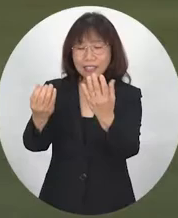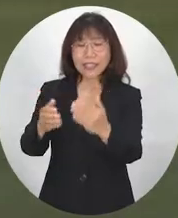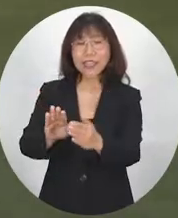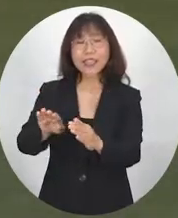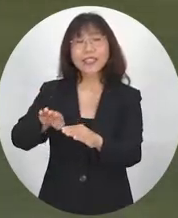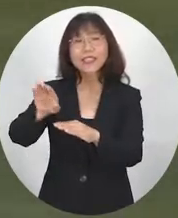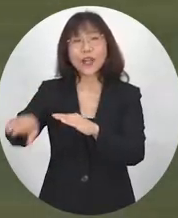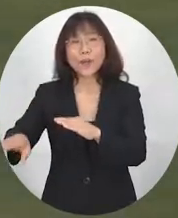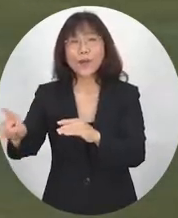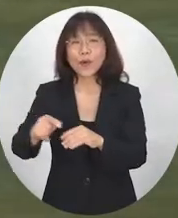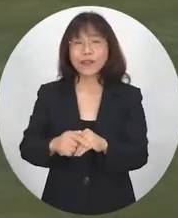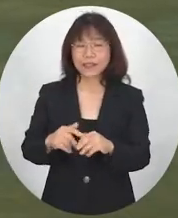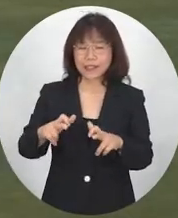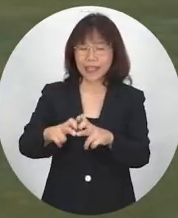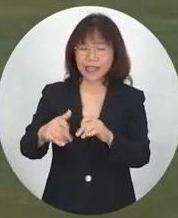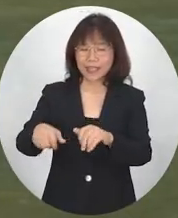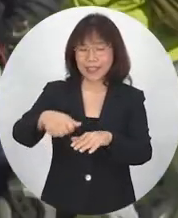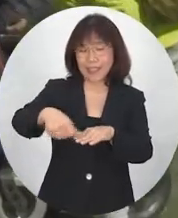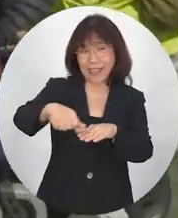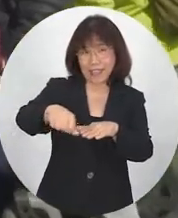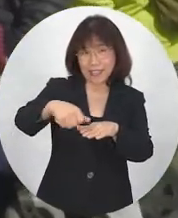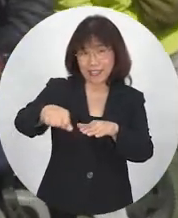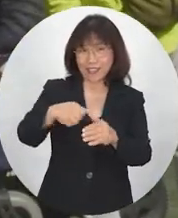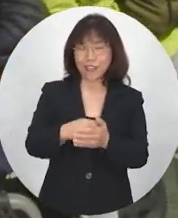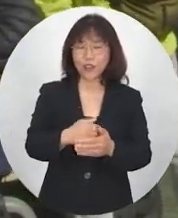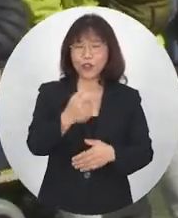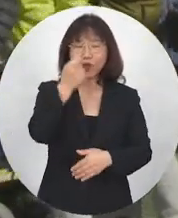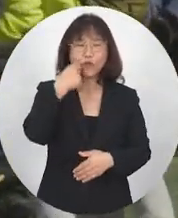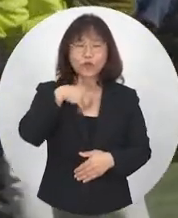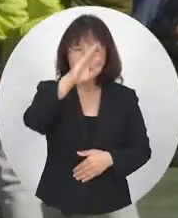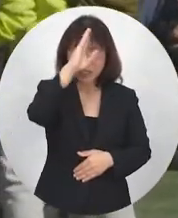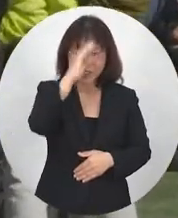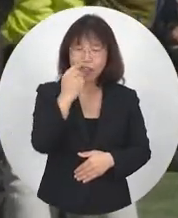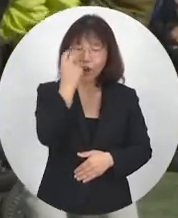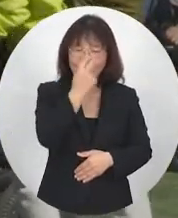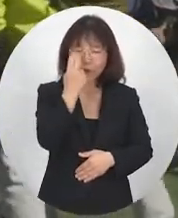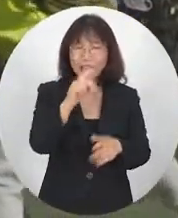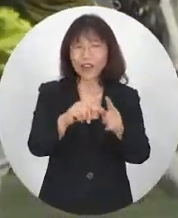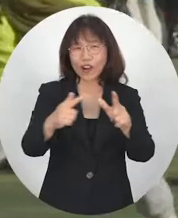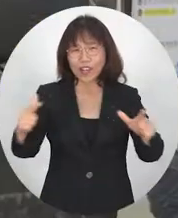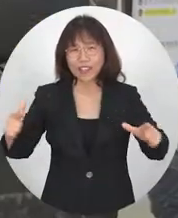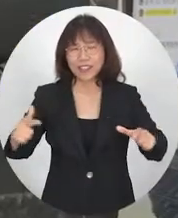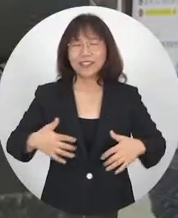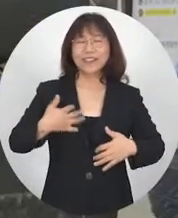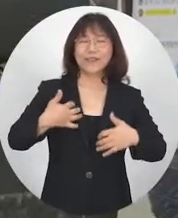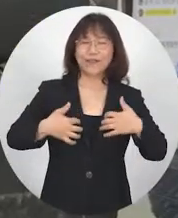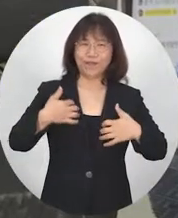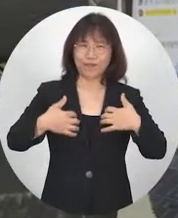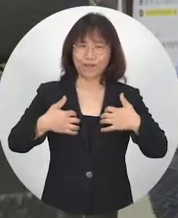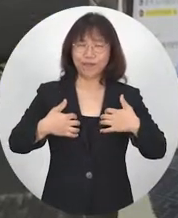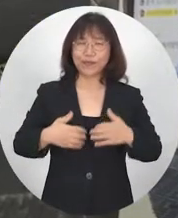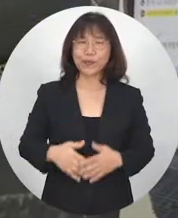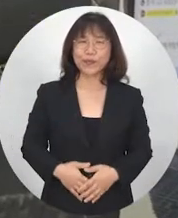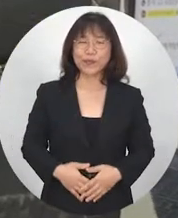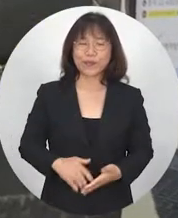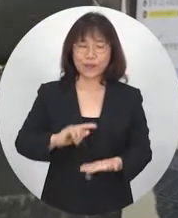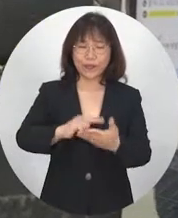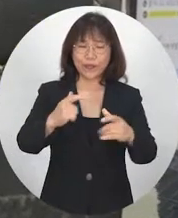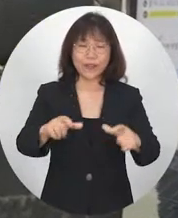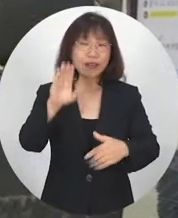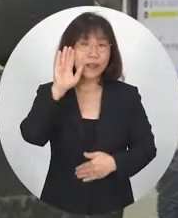또 행사장 한편에서는 장애인 네일아트, 우울증 검사 등의 부스도 운영해 더욱 다채로운 행사가